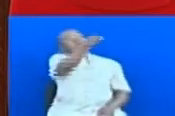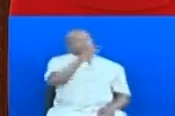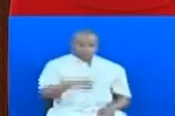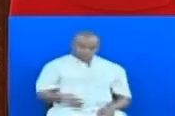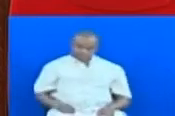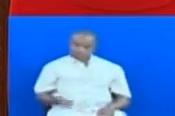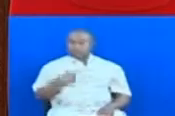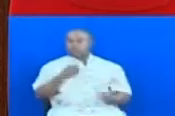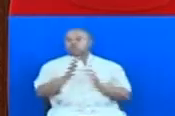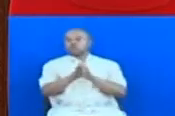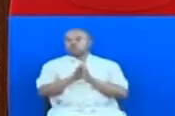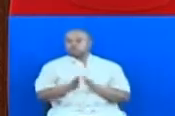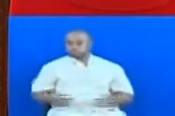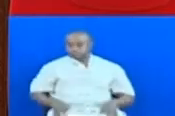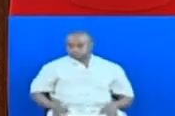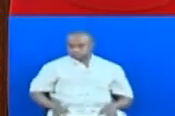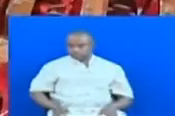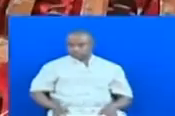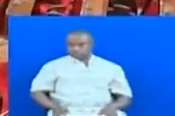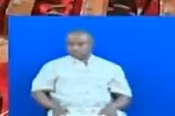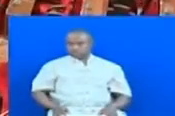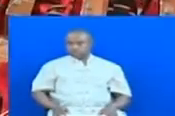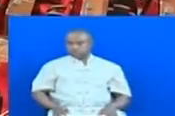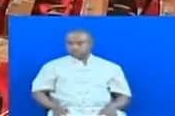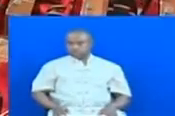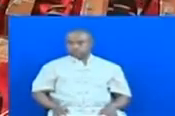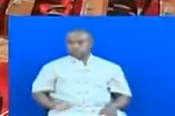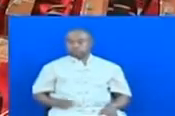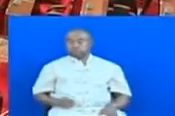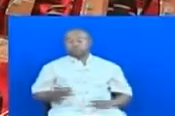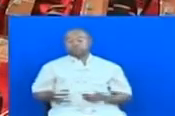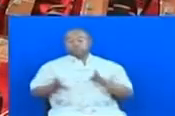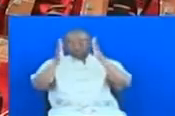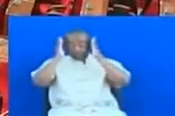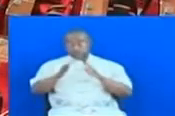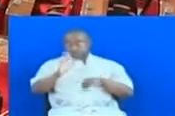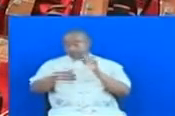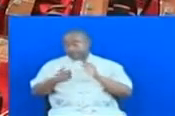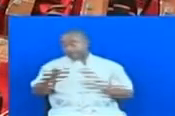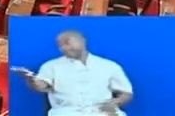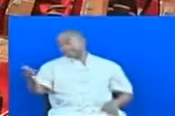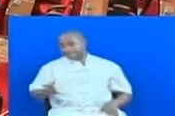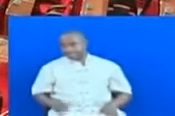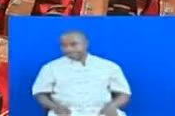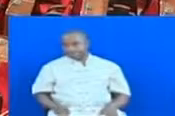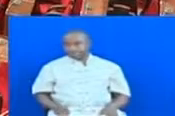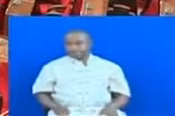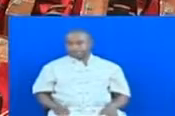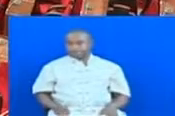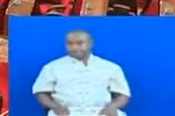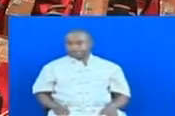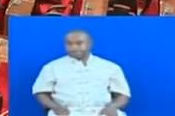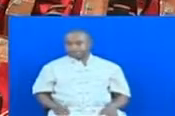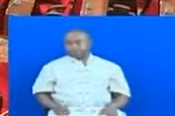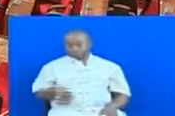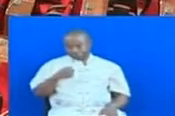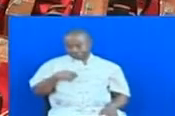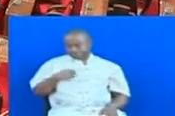sana. Mheshimiwa Naibu Speaker, Lakini kwa namna kipekee